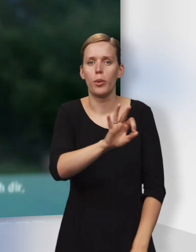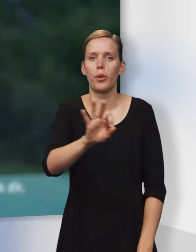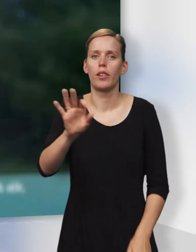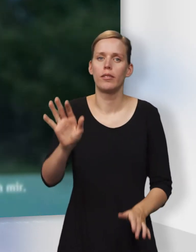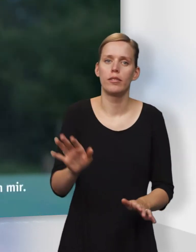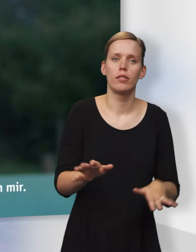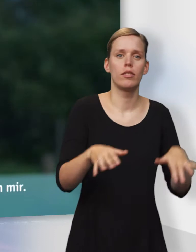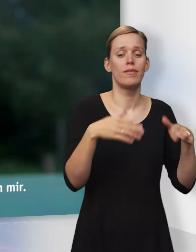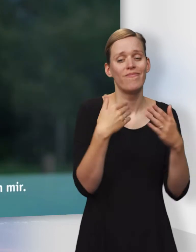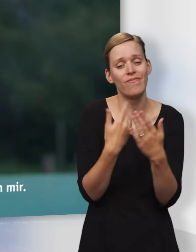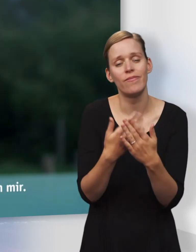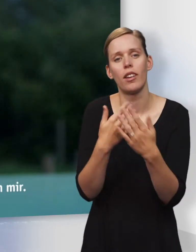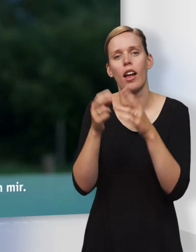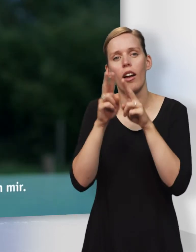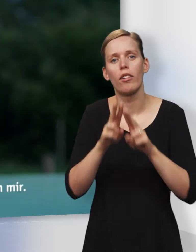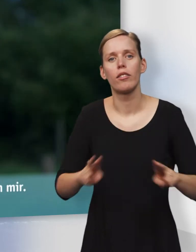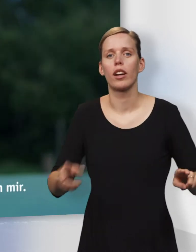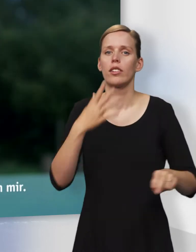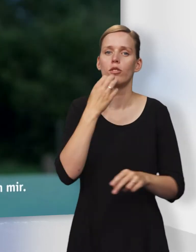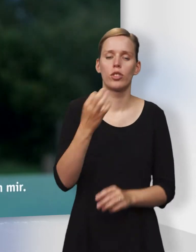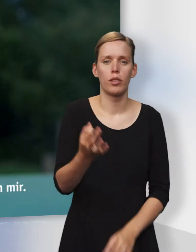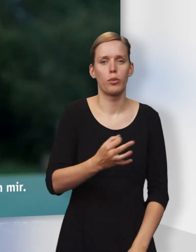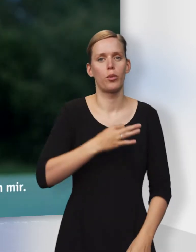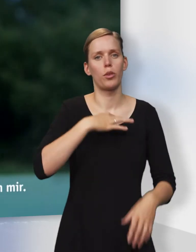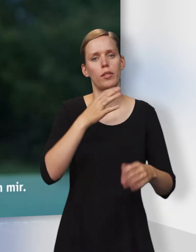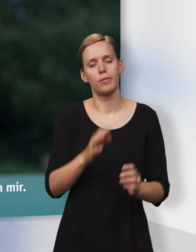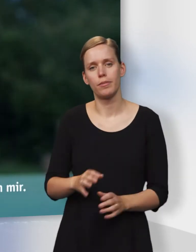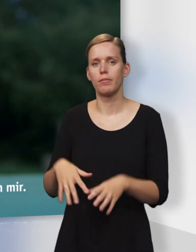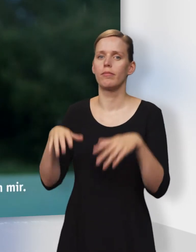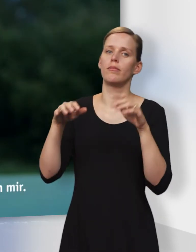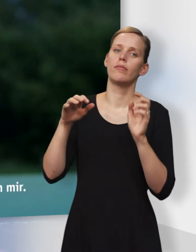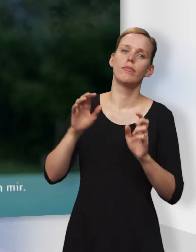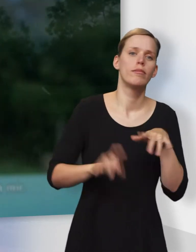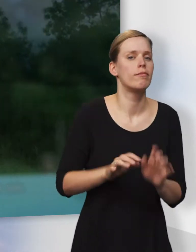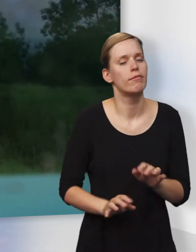ich dir, den Frieden wünsche ich mir.